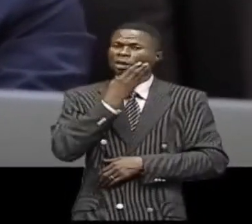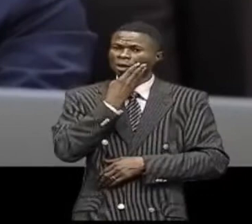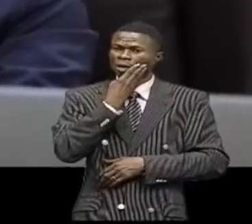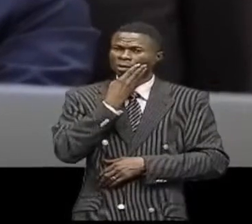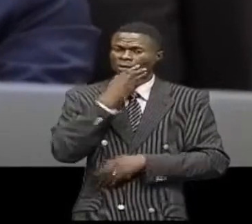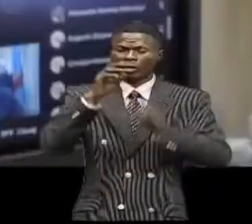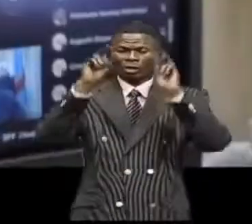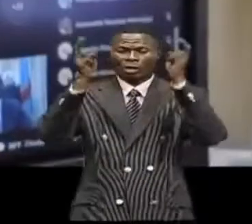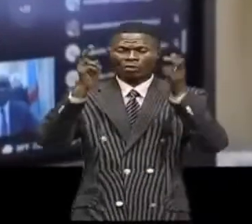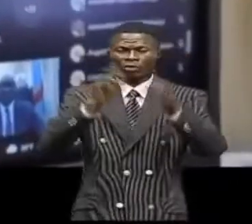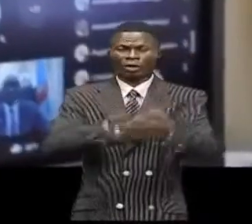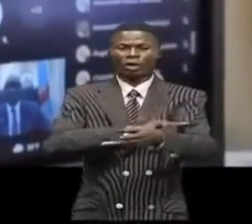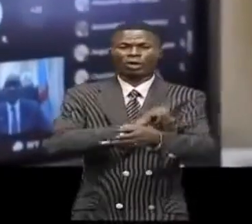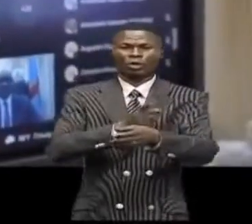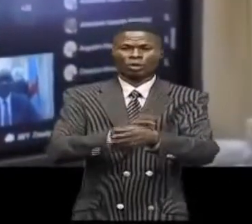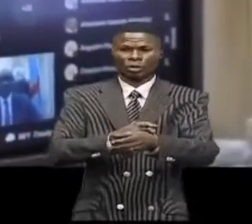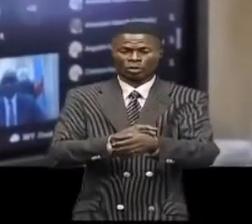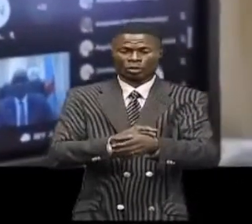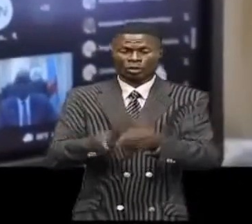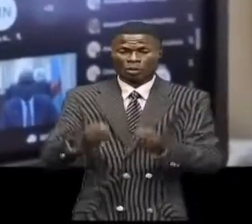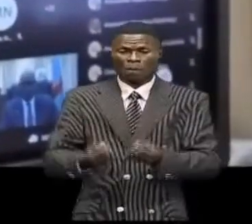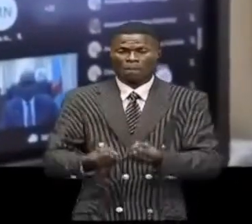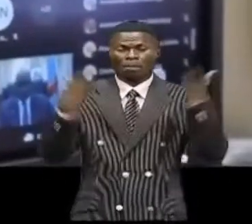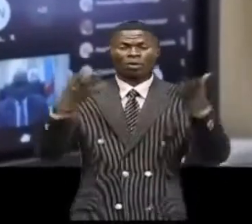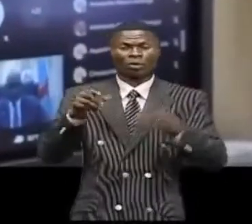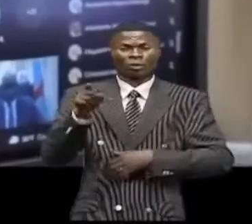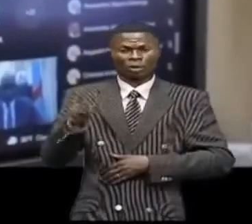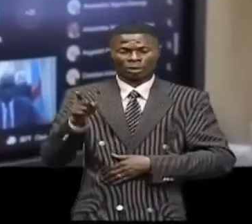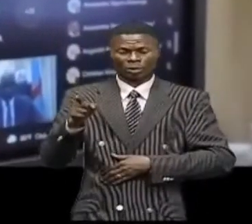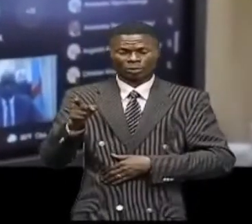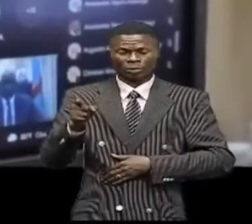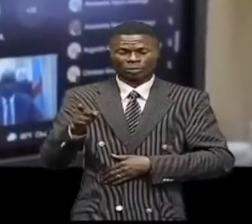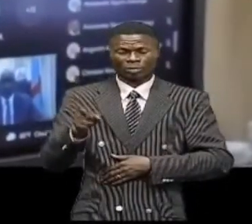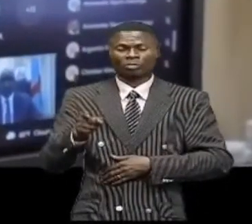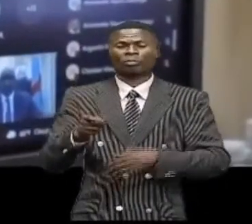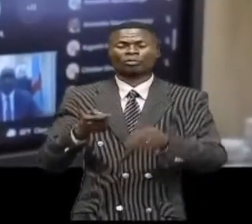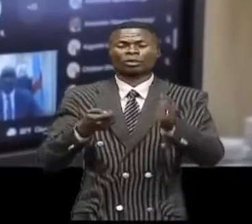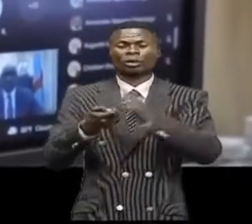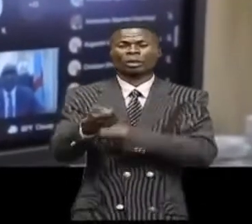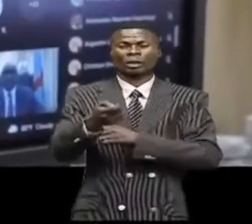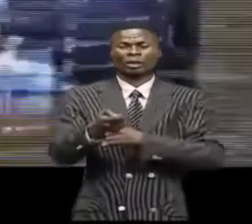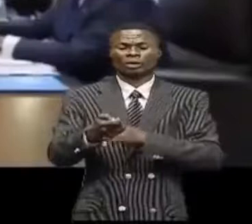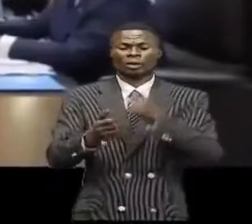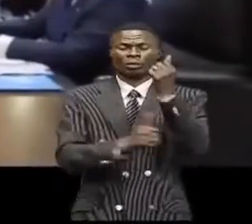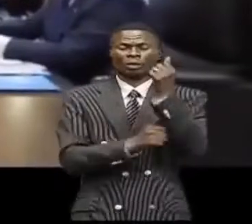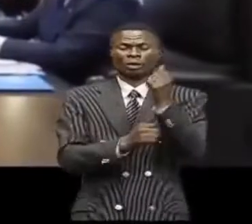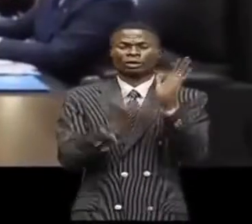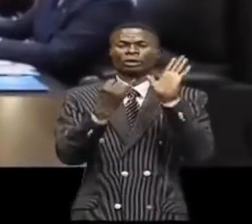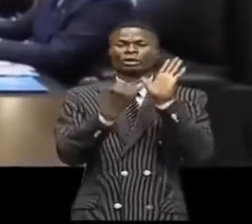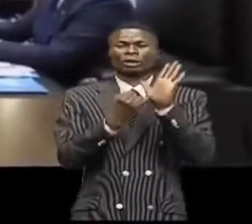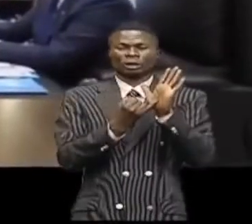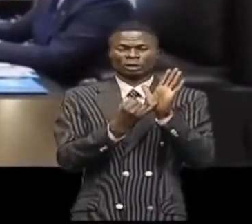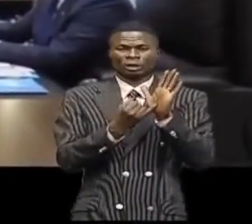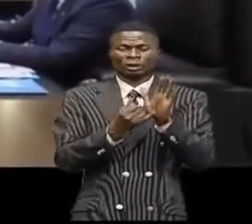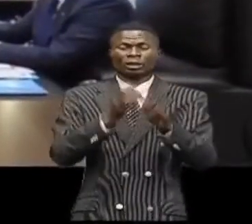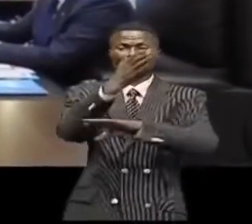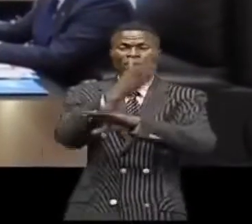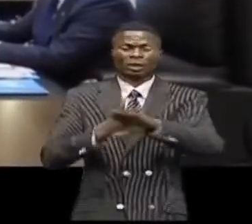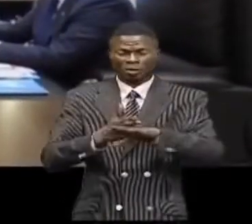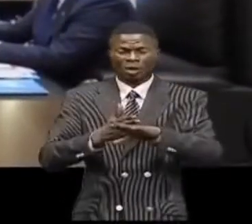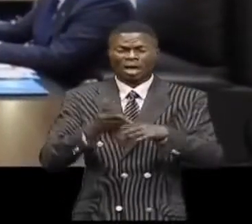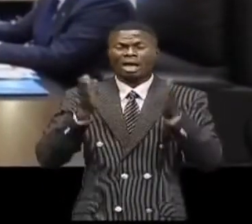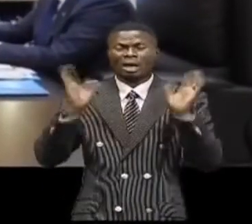la ville de Goma. Cette explosion a coûté la vie à 6 de nos compatriotes, blessés